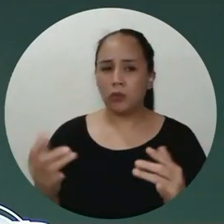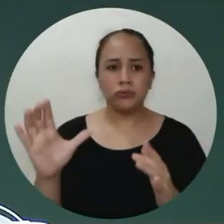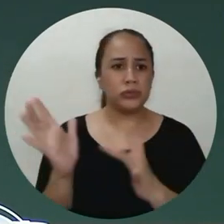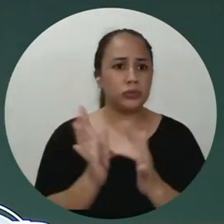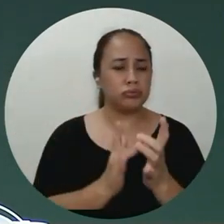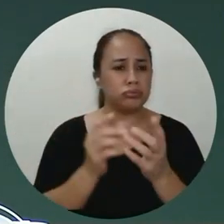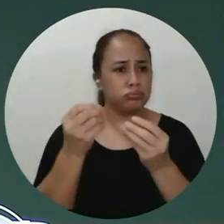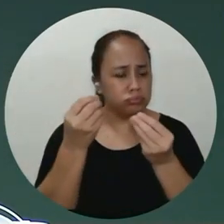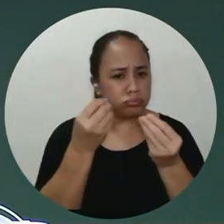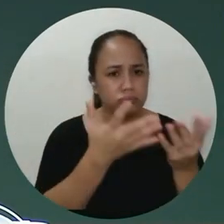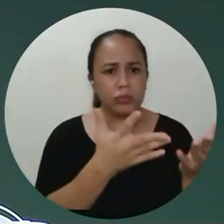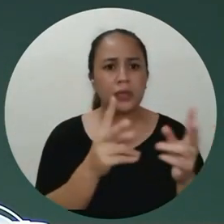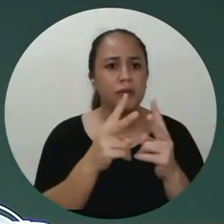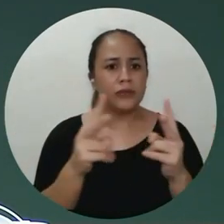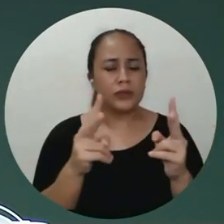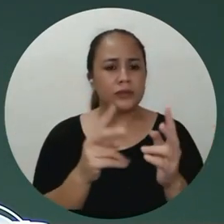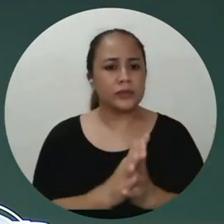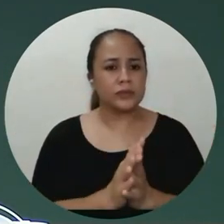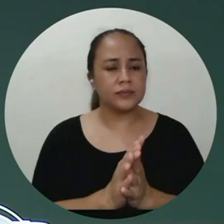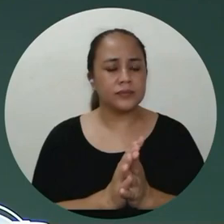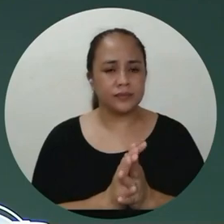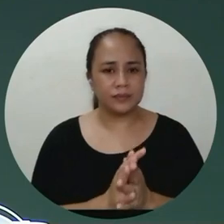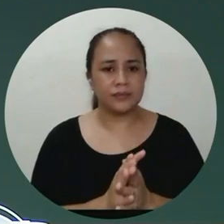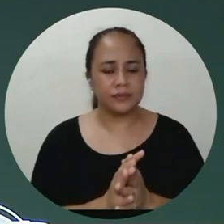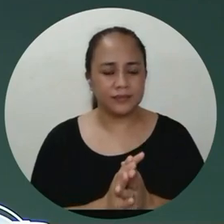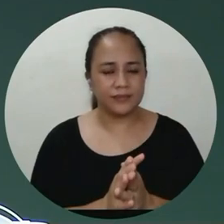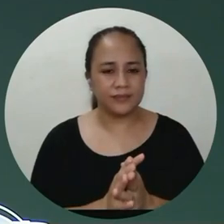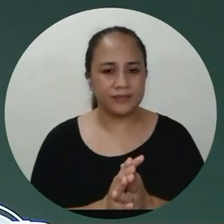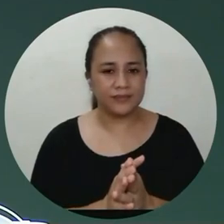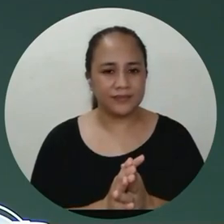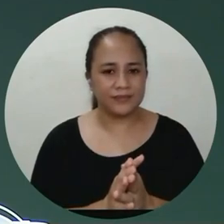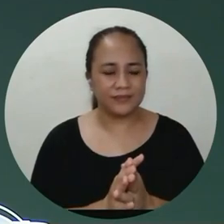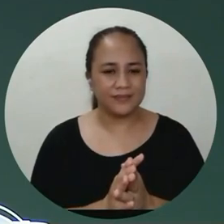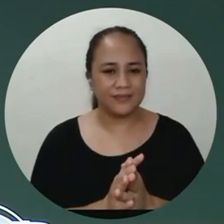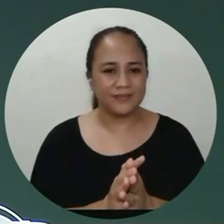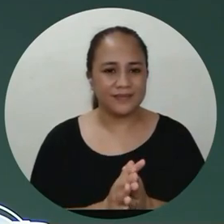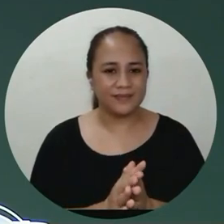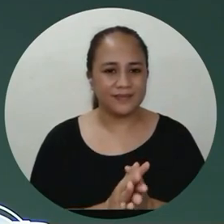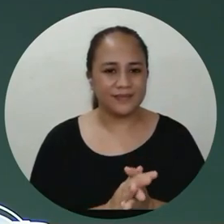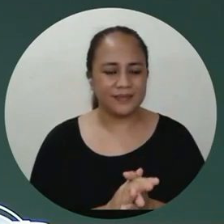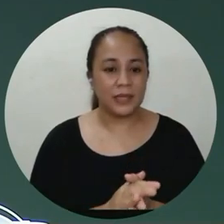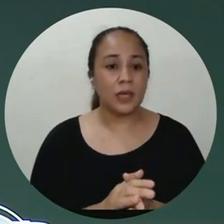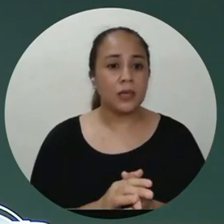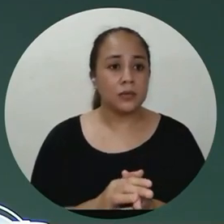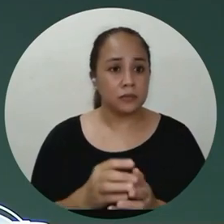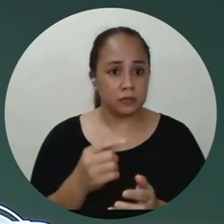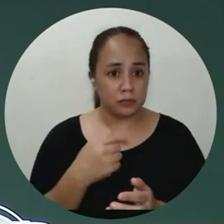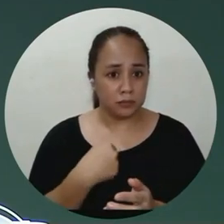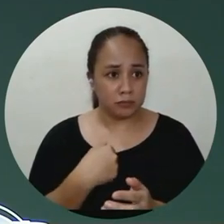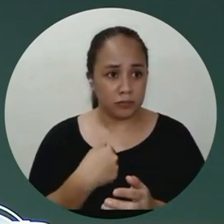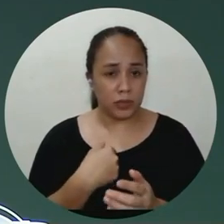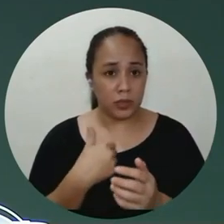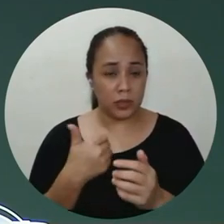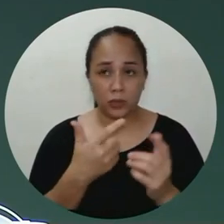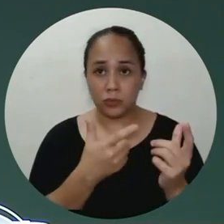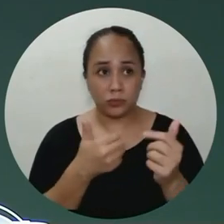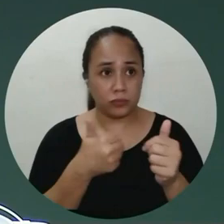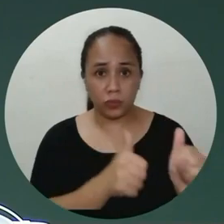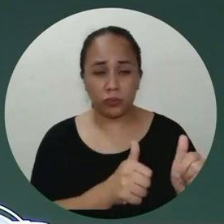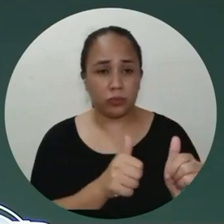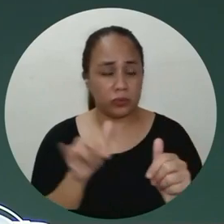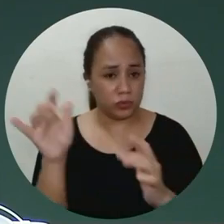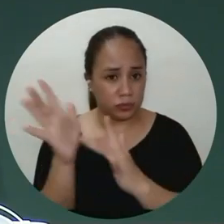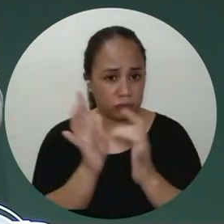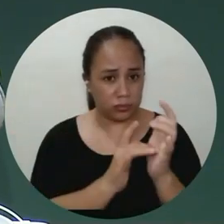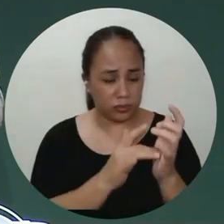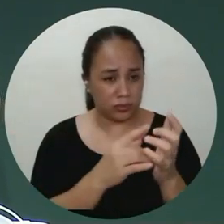something very tremendous. 그럼 예수님 하신 말씀을 내가 합니까? But do I do the things that Jesus has said? 예, 하나님 일을 내가